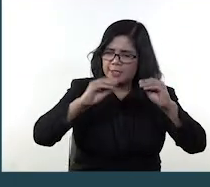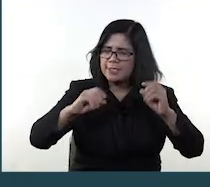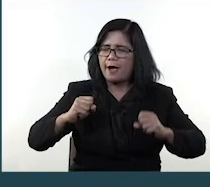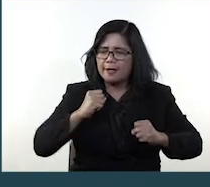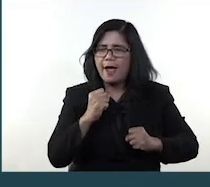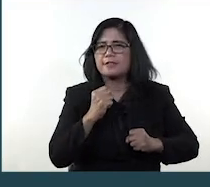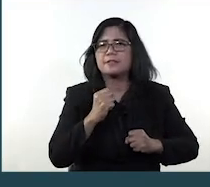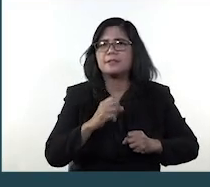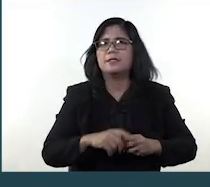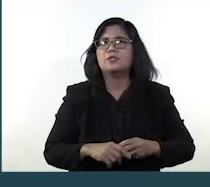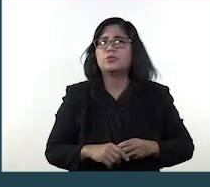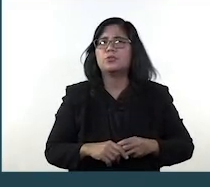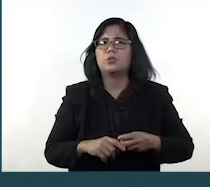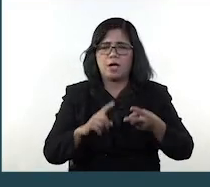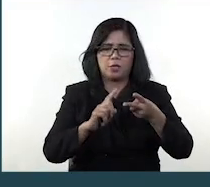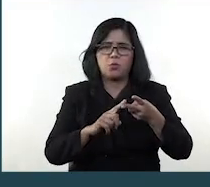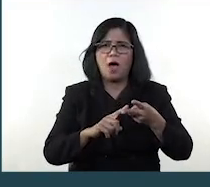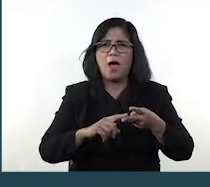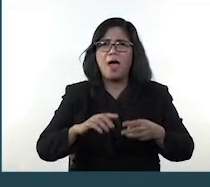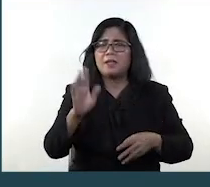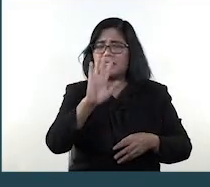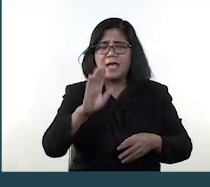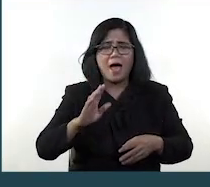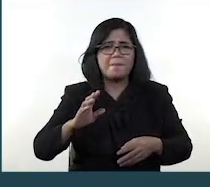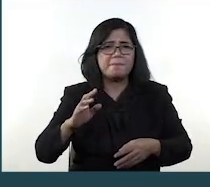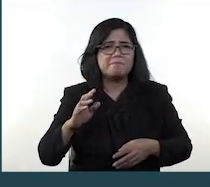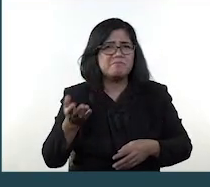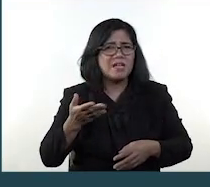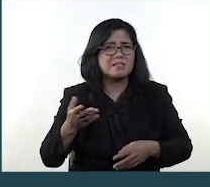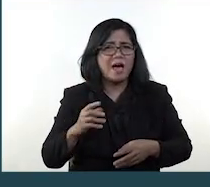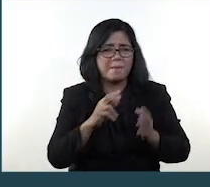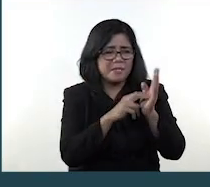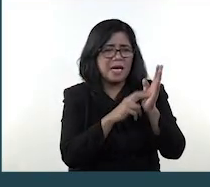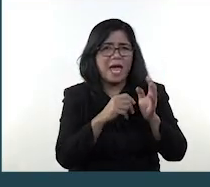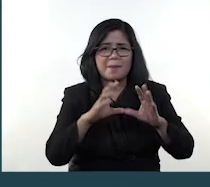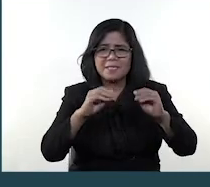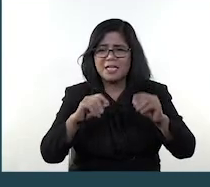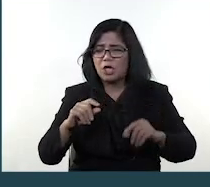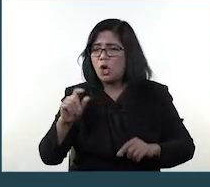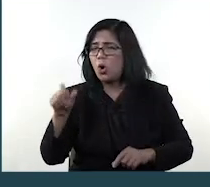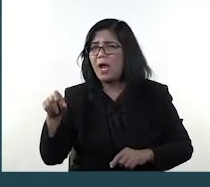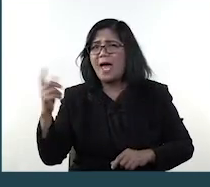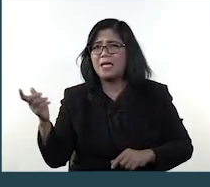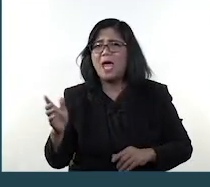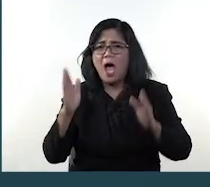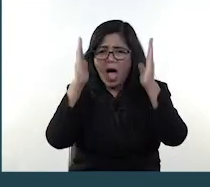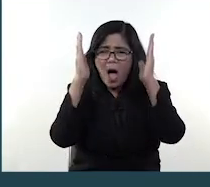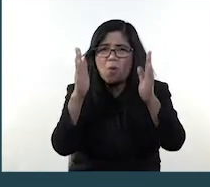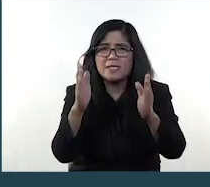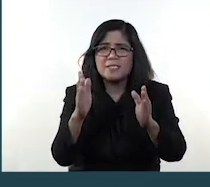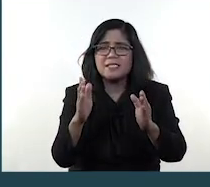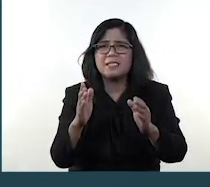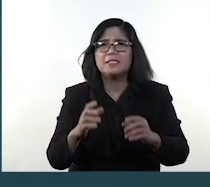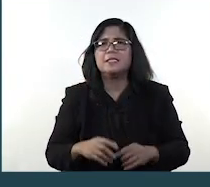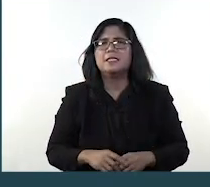keras yang kedua kita tidak terbiasa menilai pekerjaan orang lain kita harus Awas ya jangan kita sendiri Ayo